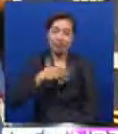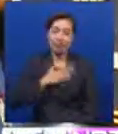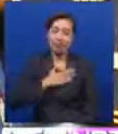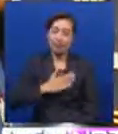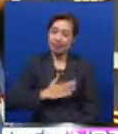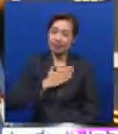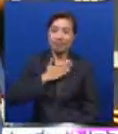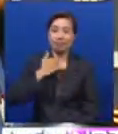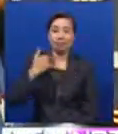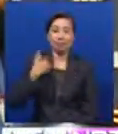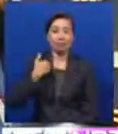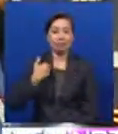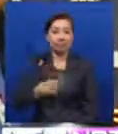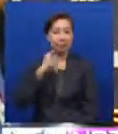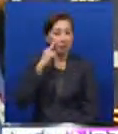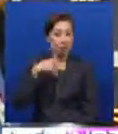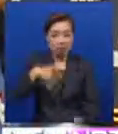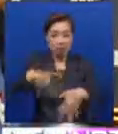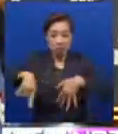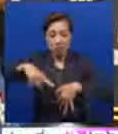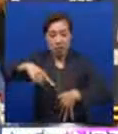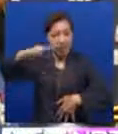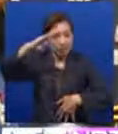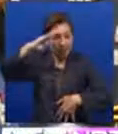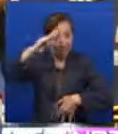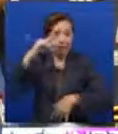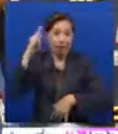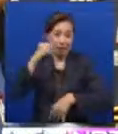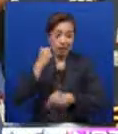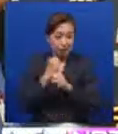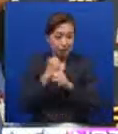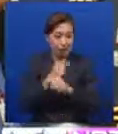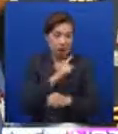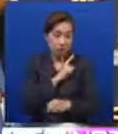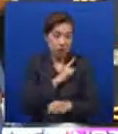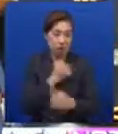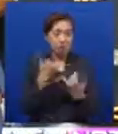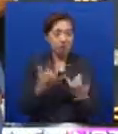ของกำลังพลที่ได้มีส่วนในการปฏิบัติภารกิจนี้ครับ